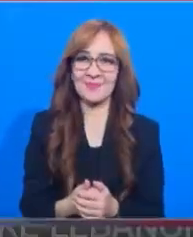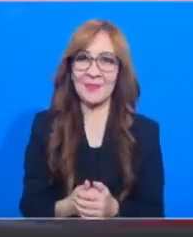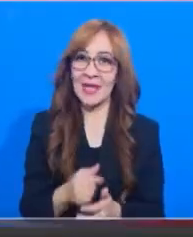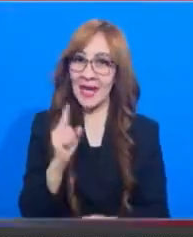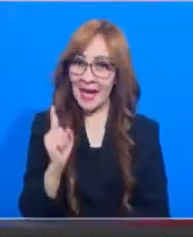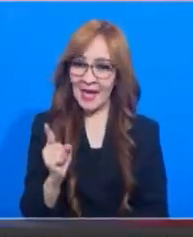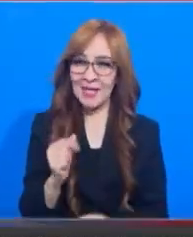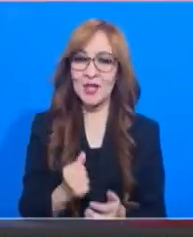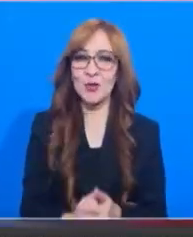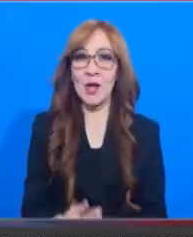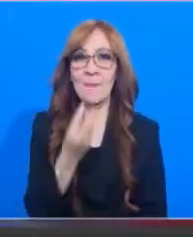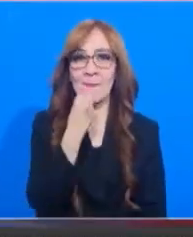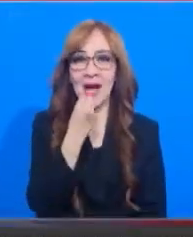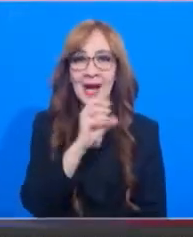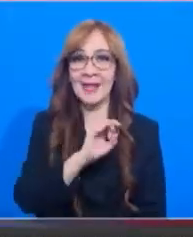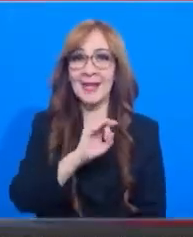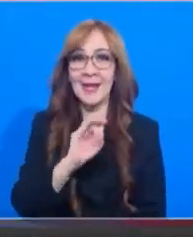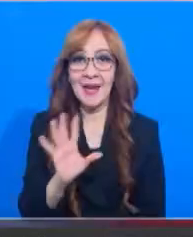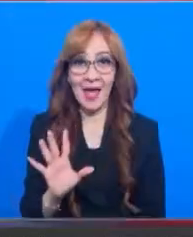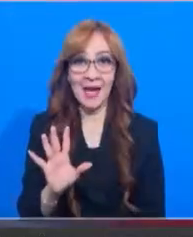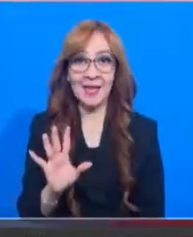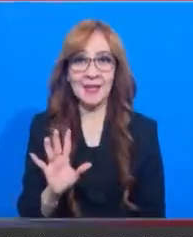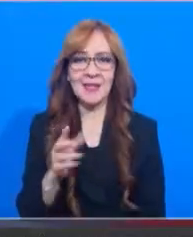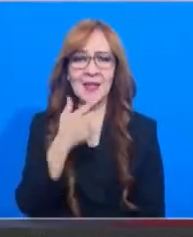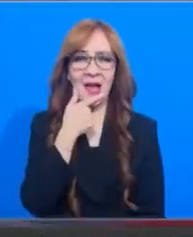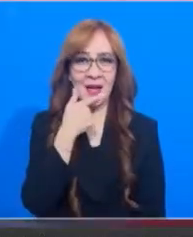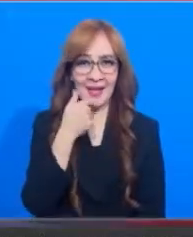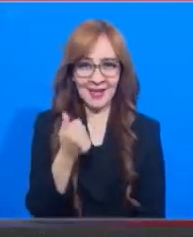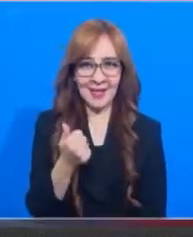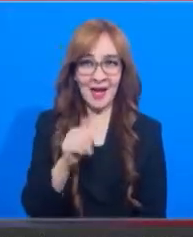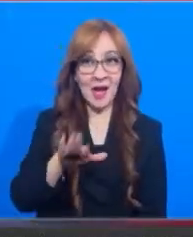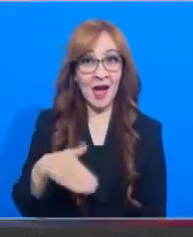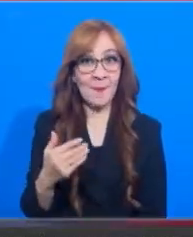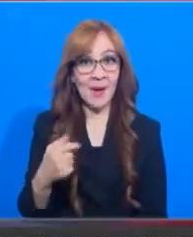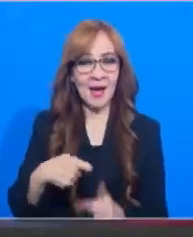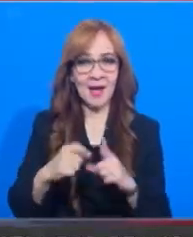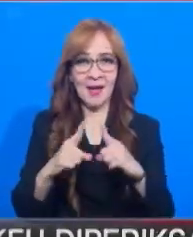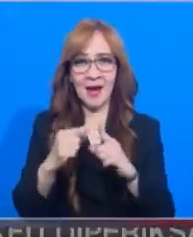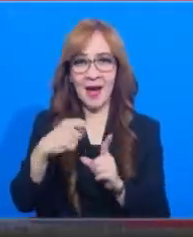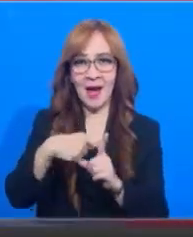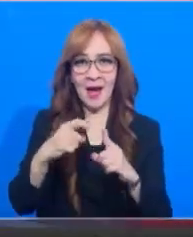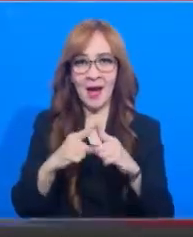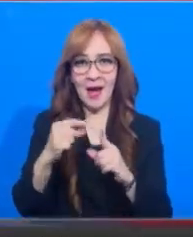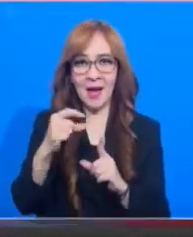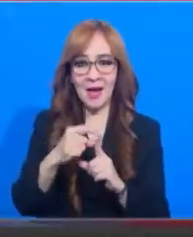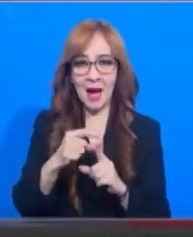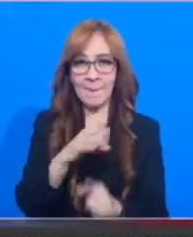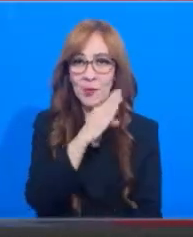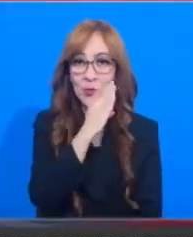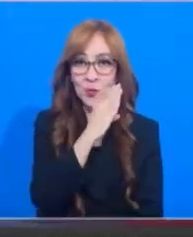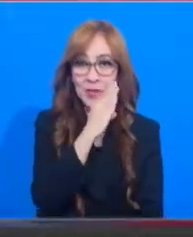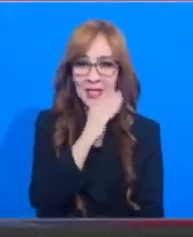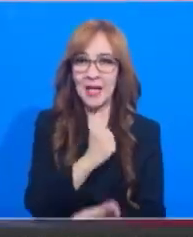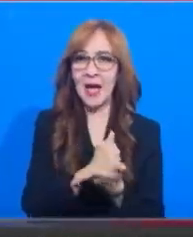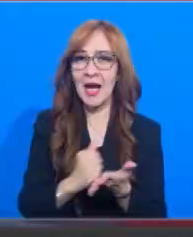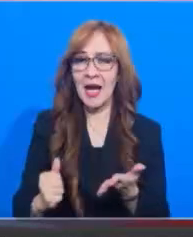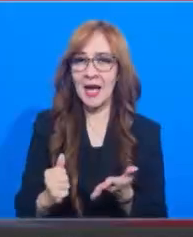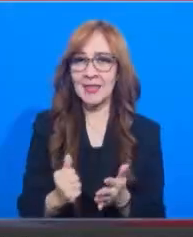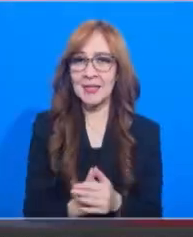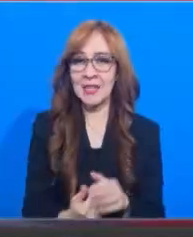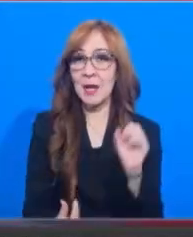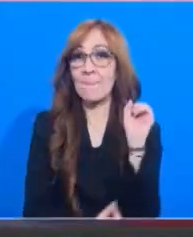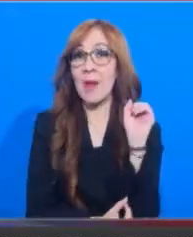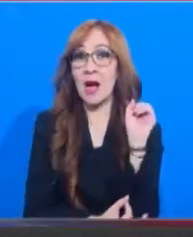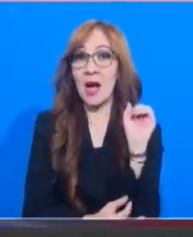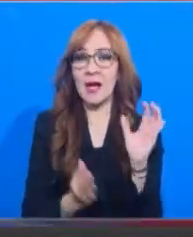juga sajian berkuah yang tidak kalah menggugah. Ada kakap rempah kuning khas Bangka. Dan kuliner berkuah dengan